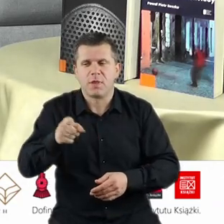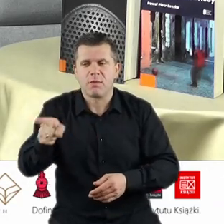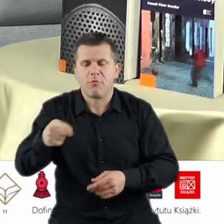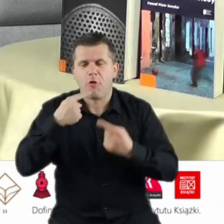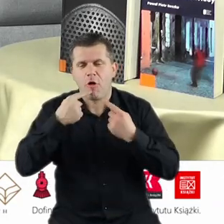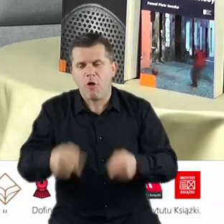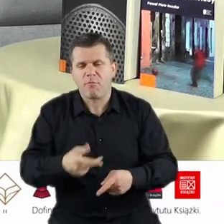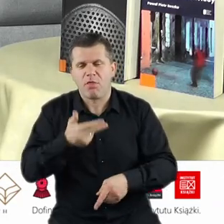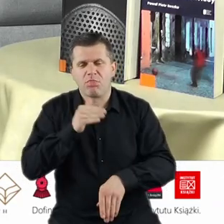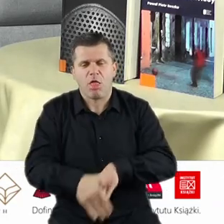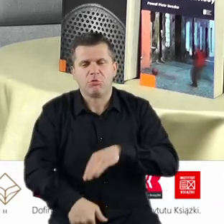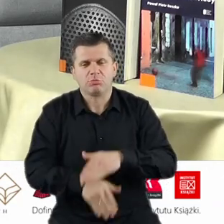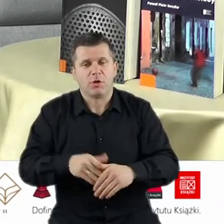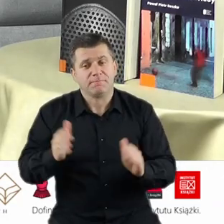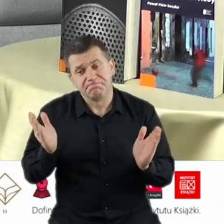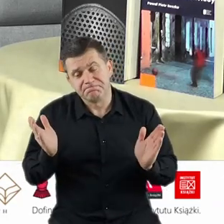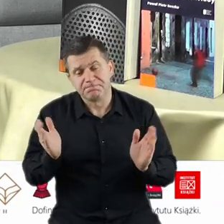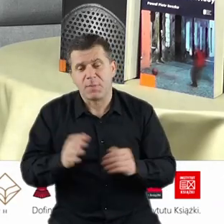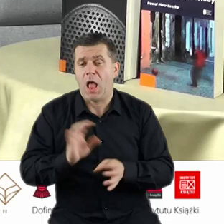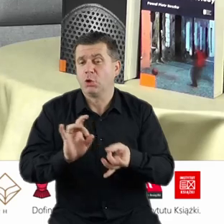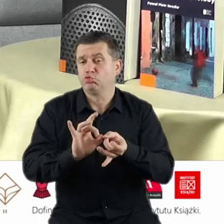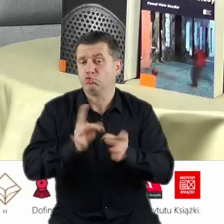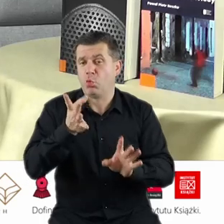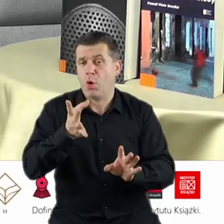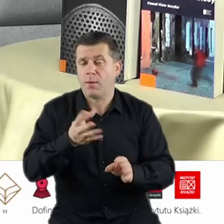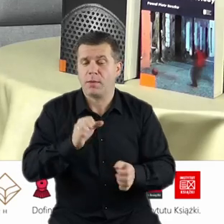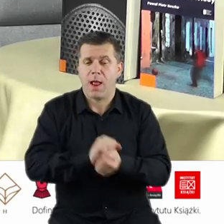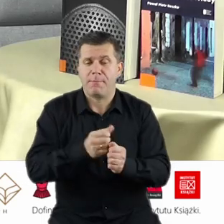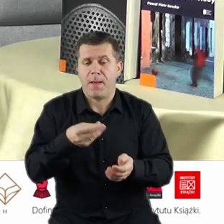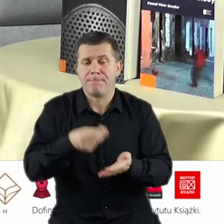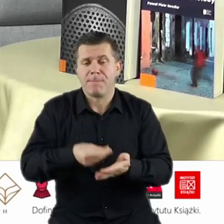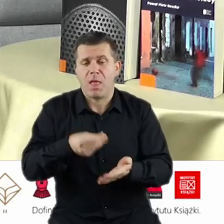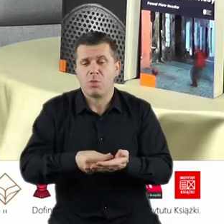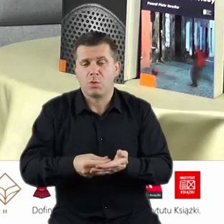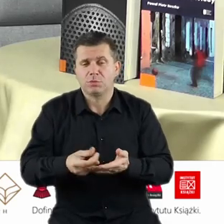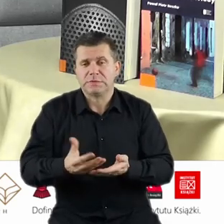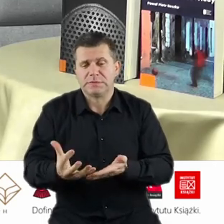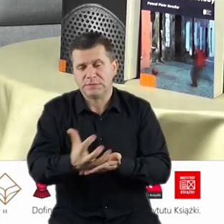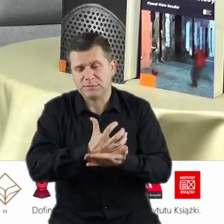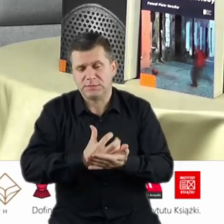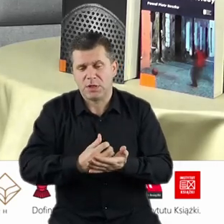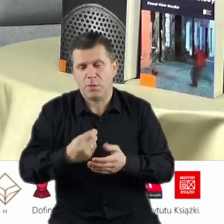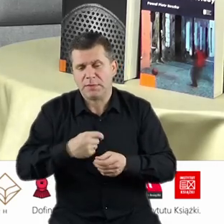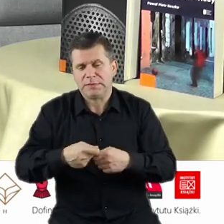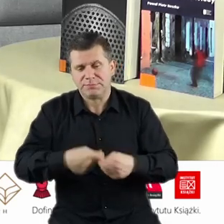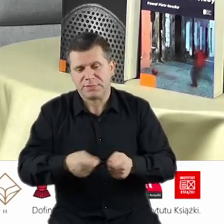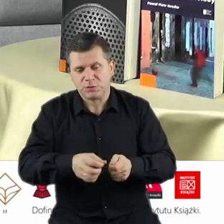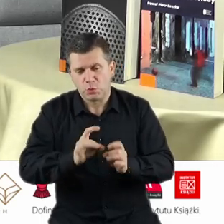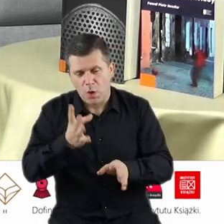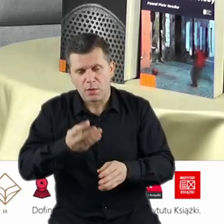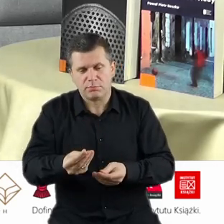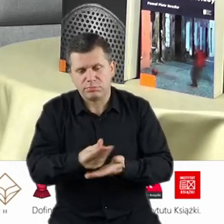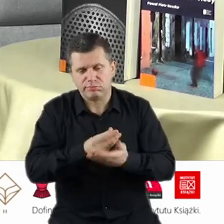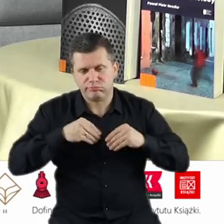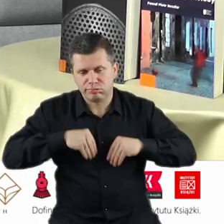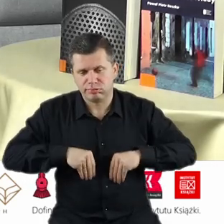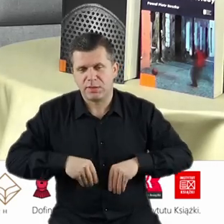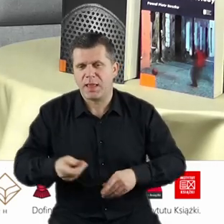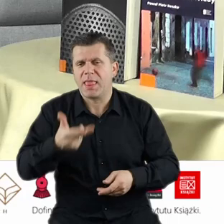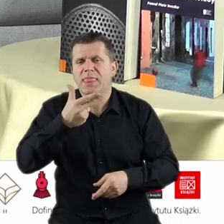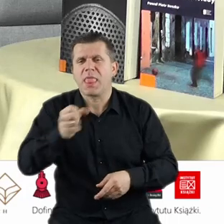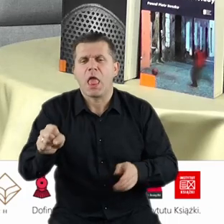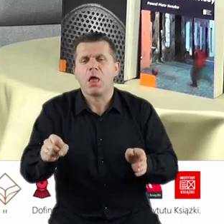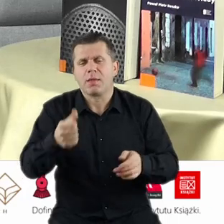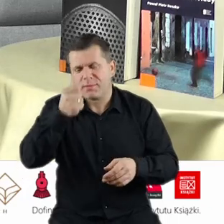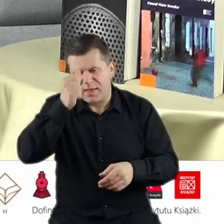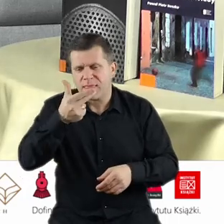będą musiały te osoby za to odpowiedzieć, a złoto czy pieniądze, które uzyskano z tego procederu,